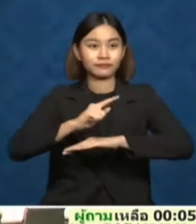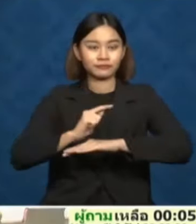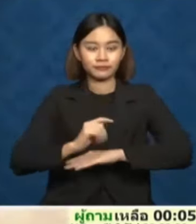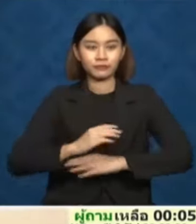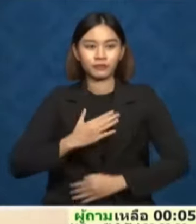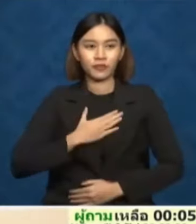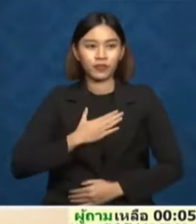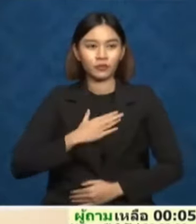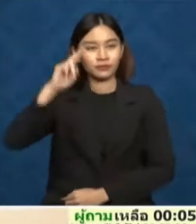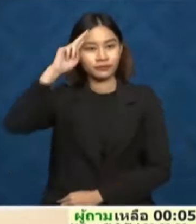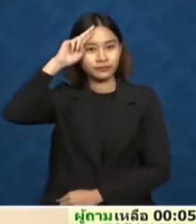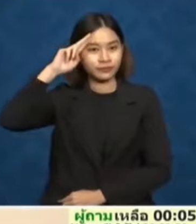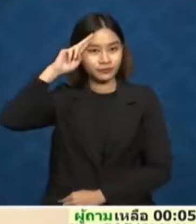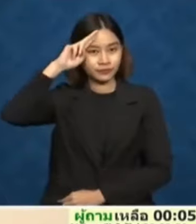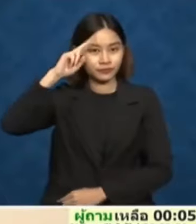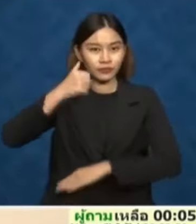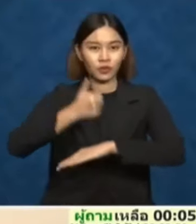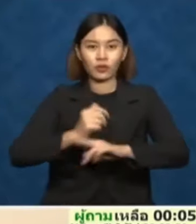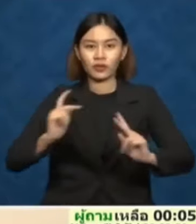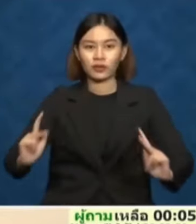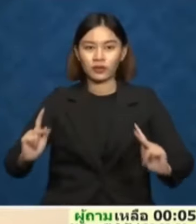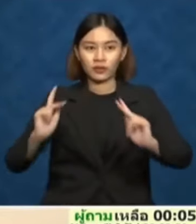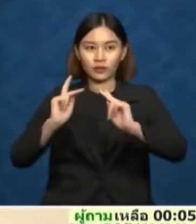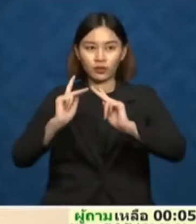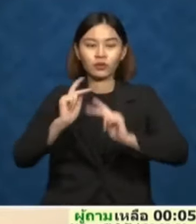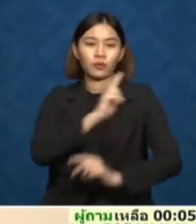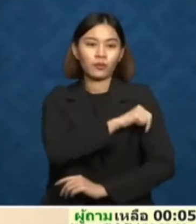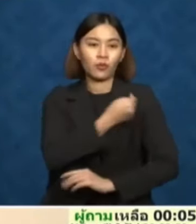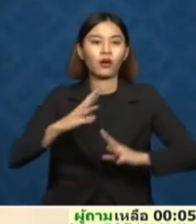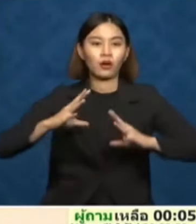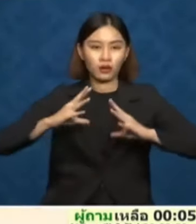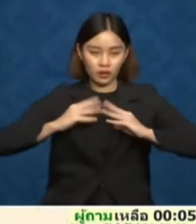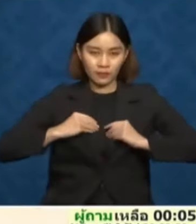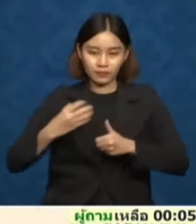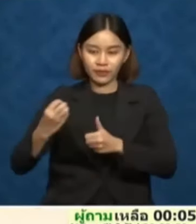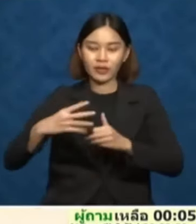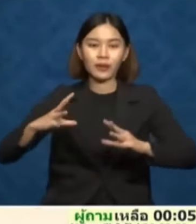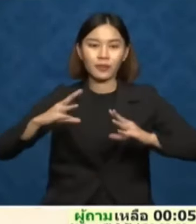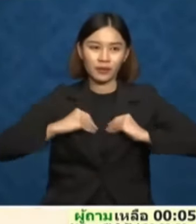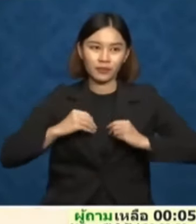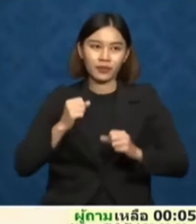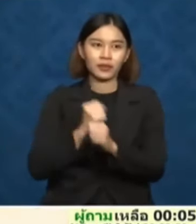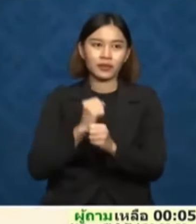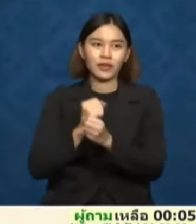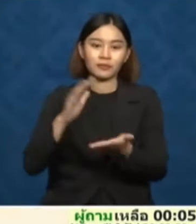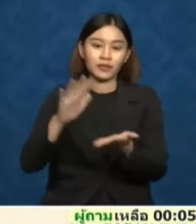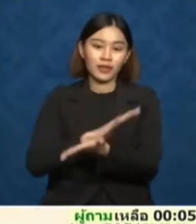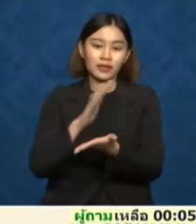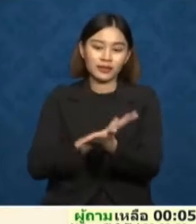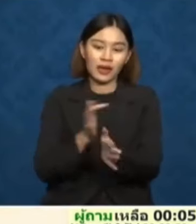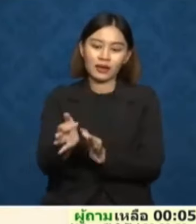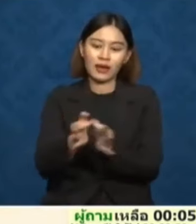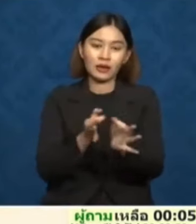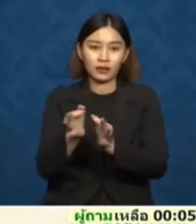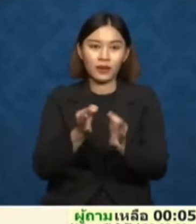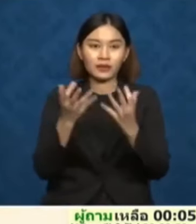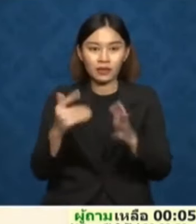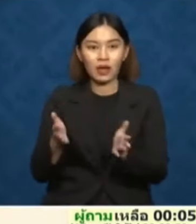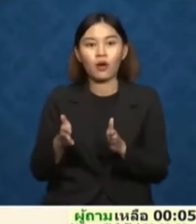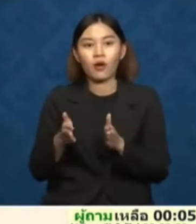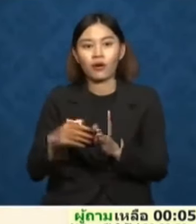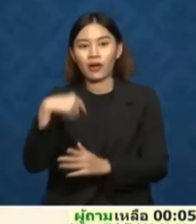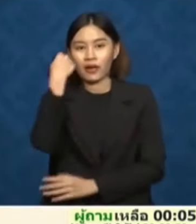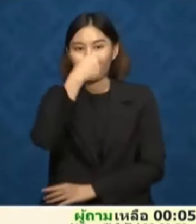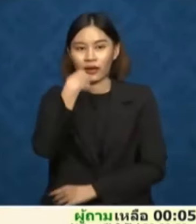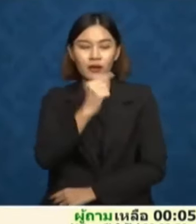ชด้านศรีแก้วรัฐมนตรีว่าการุรับข้อเสนอท่านเดี๋ยวจะทำเอกสารแจงรายละเอียดให้แล้วก็ทางฝ่ายที่